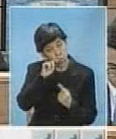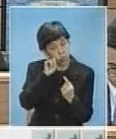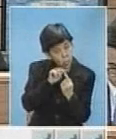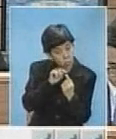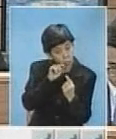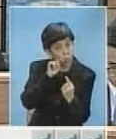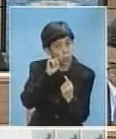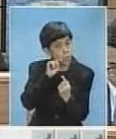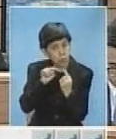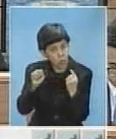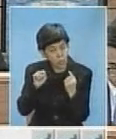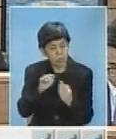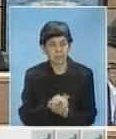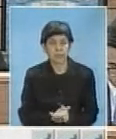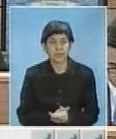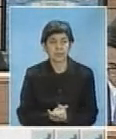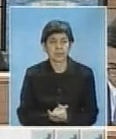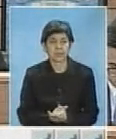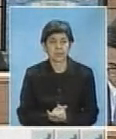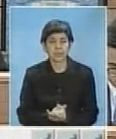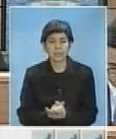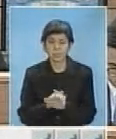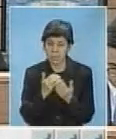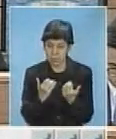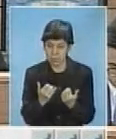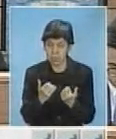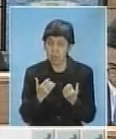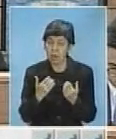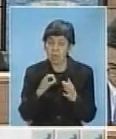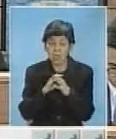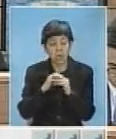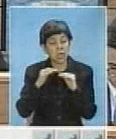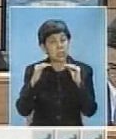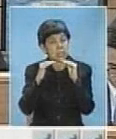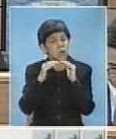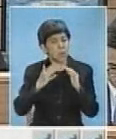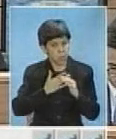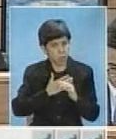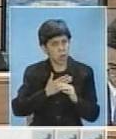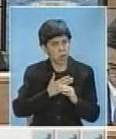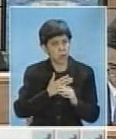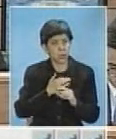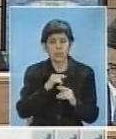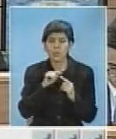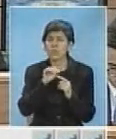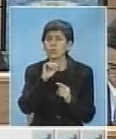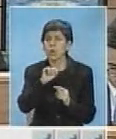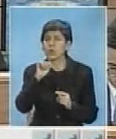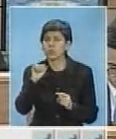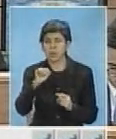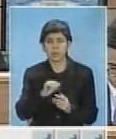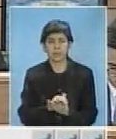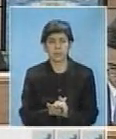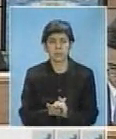หรือไม่เพราะสิทธินี้ไม่ใช่เป็นเพียงแค่การริดรอนสิทธิของพวกเราในฐานะสมาชิกสภาผู้แทนราษฎ